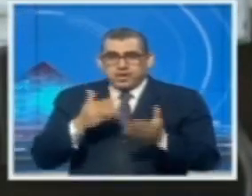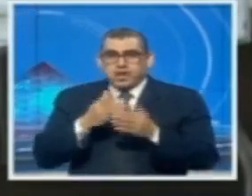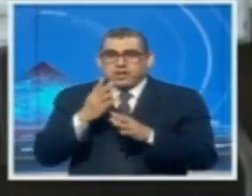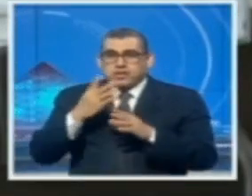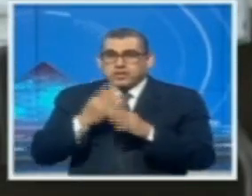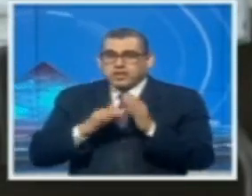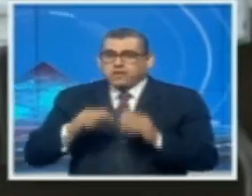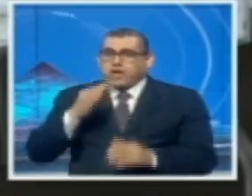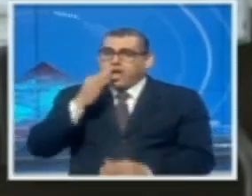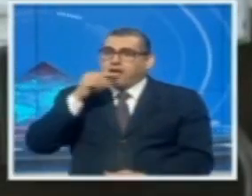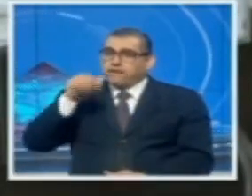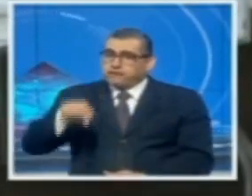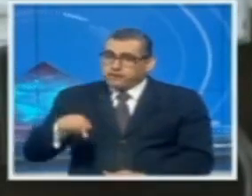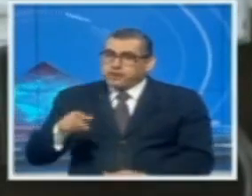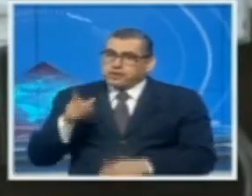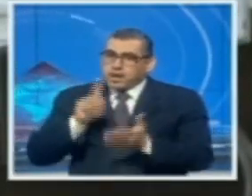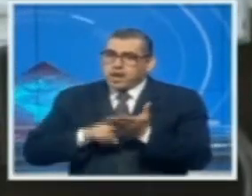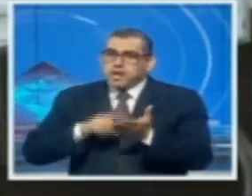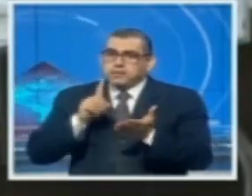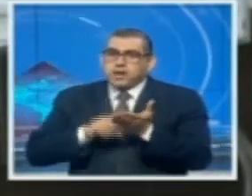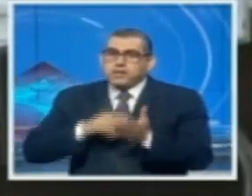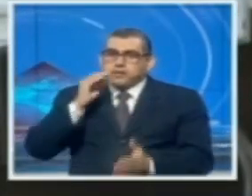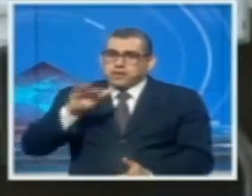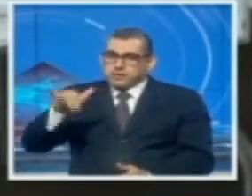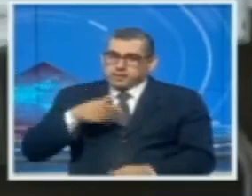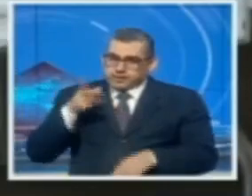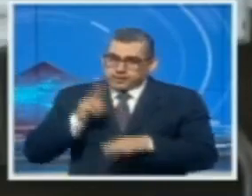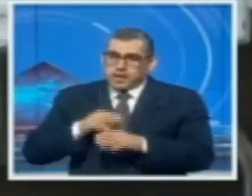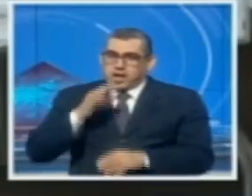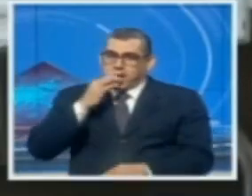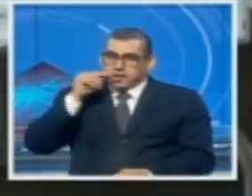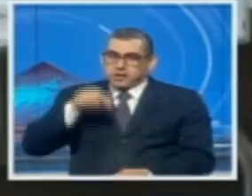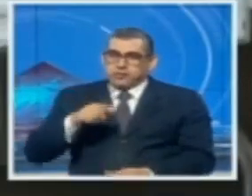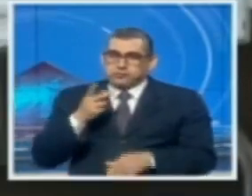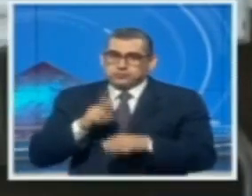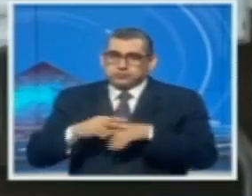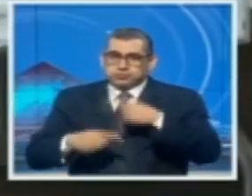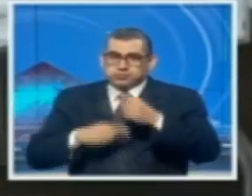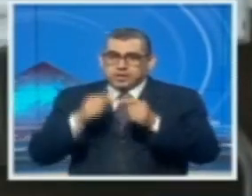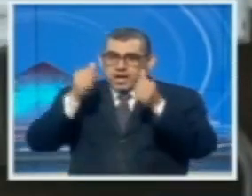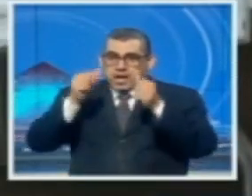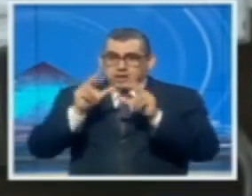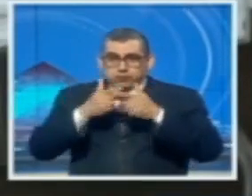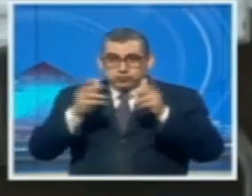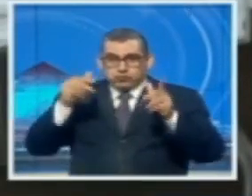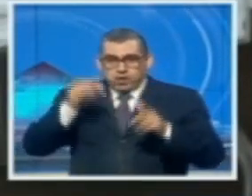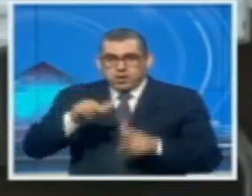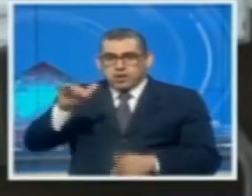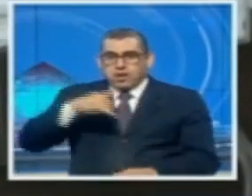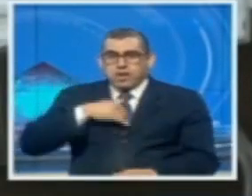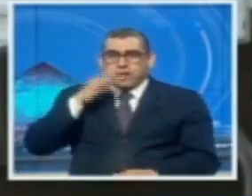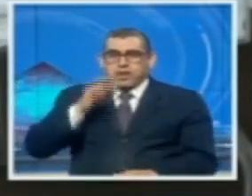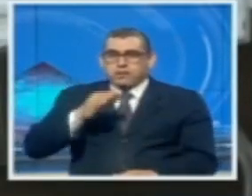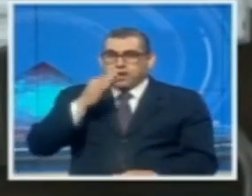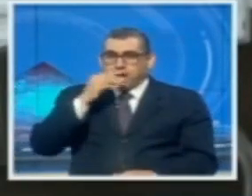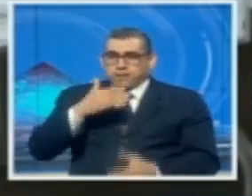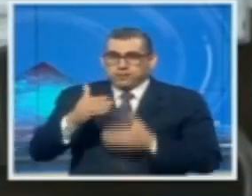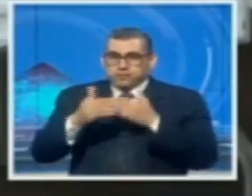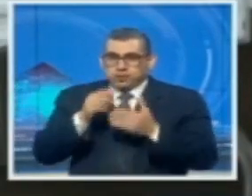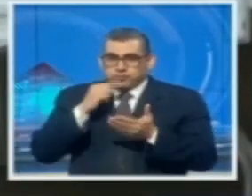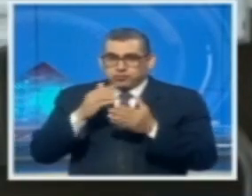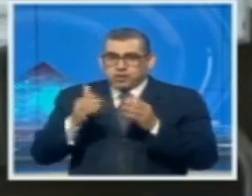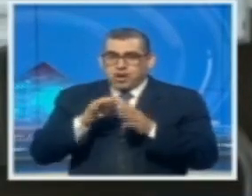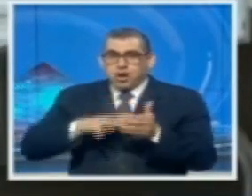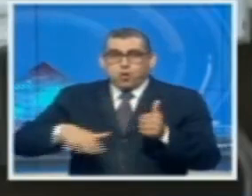الروتينية بتاعته، لازم يجي في الحملات اللي بيتم الإعلان عنها، سواء الحملات المحدودة أو الحملات